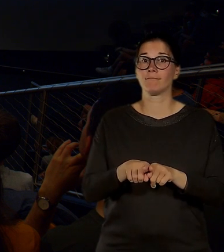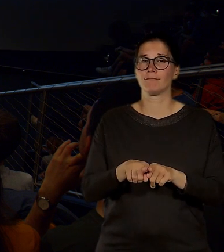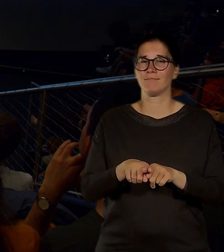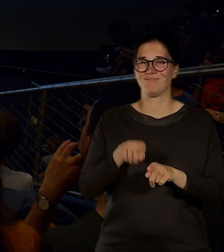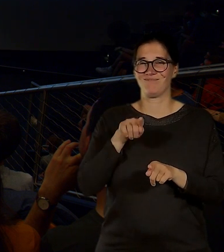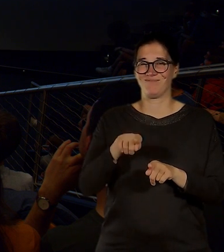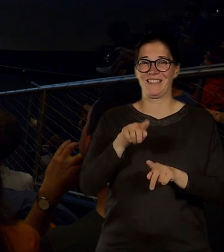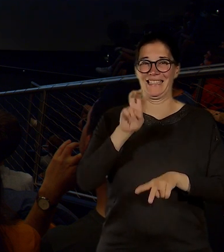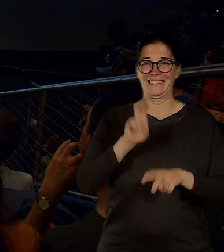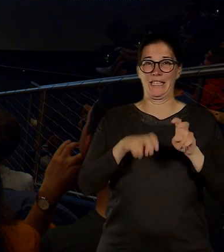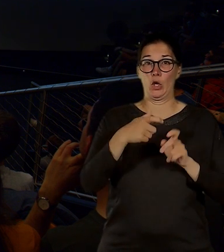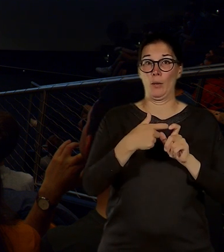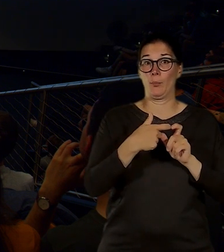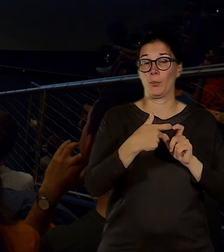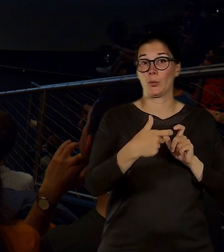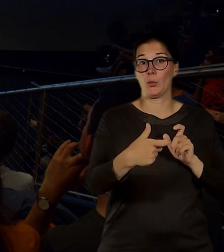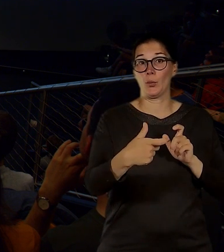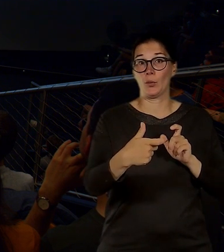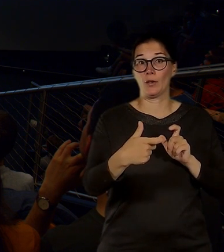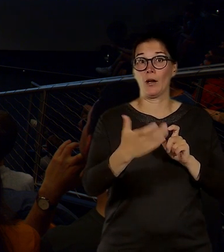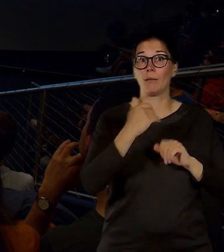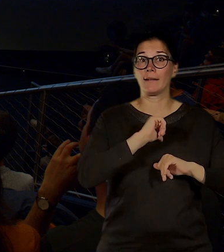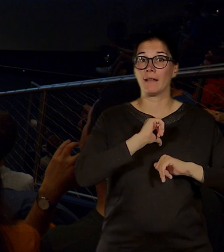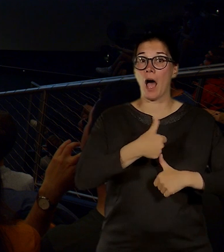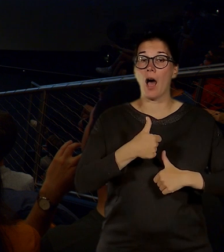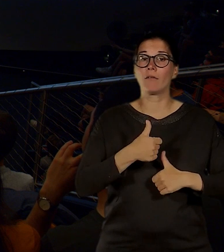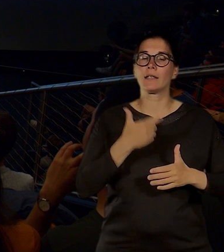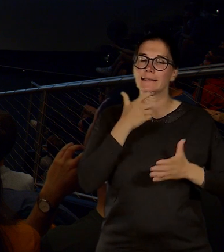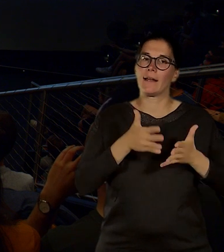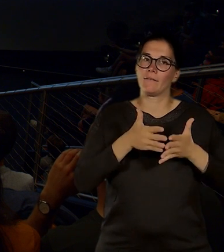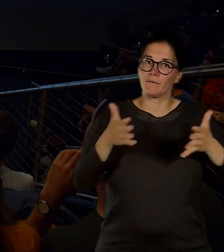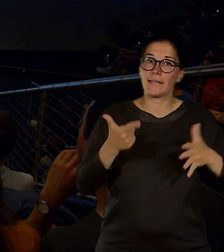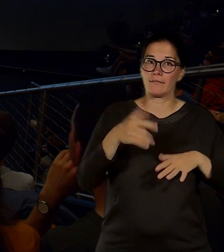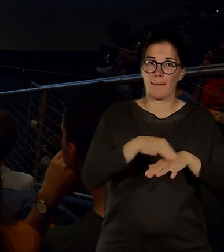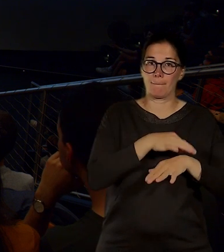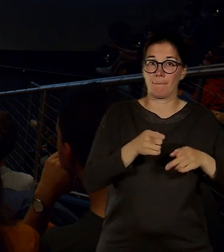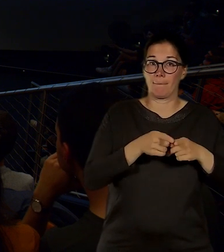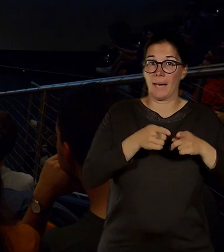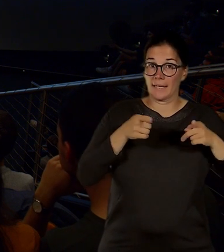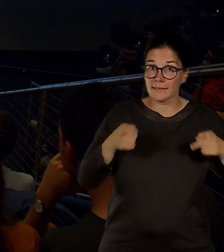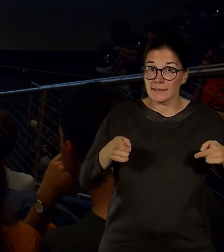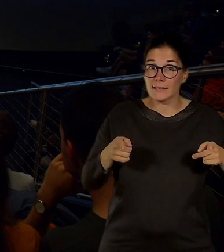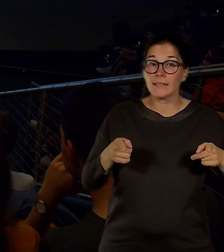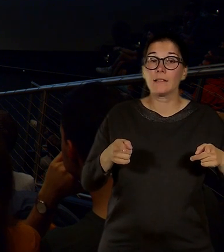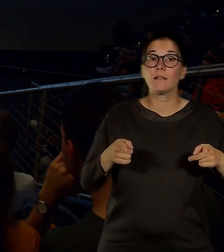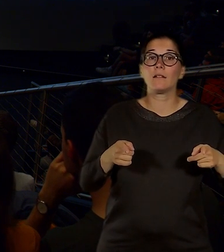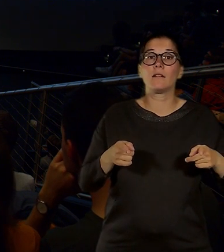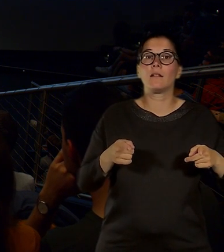Současně ten cyklopruh je navržen v dvoumetrové šíři tak, abychom ho právě v kritických místech